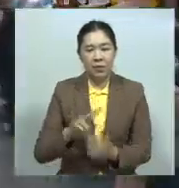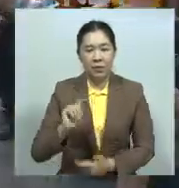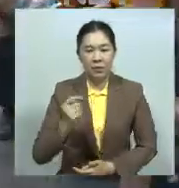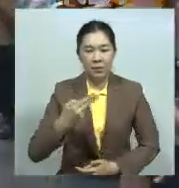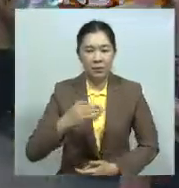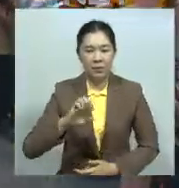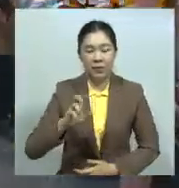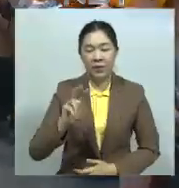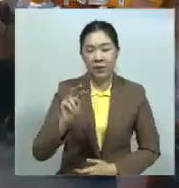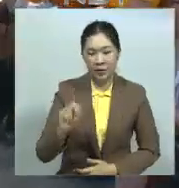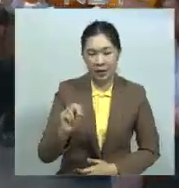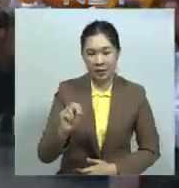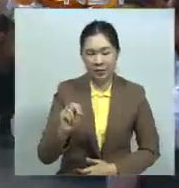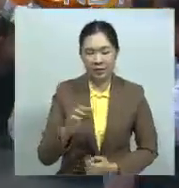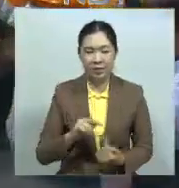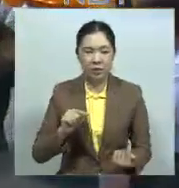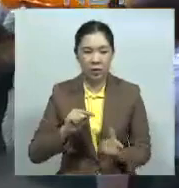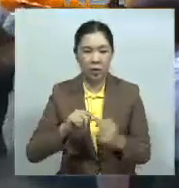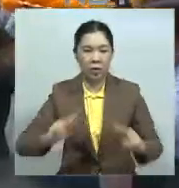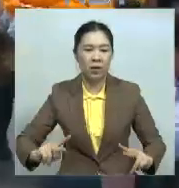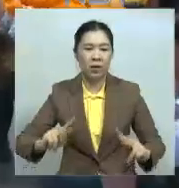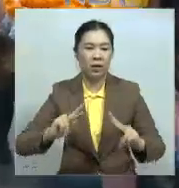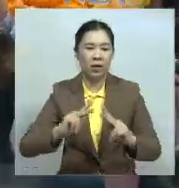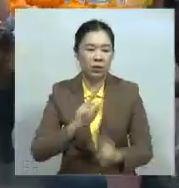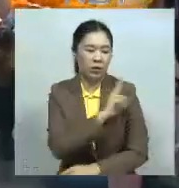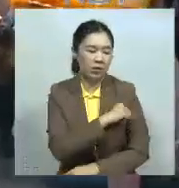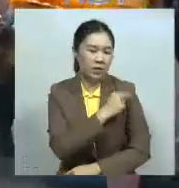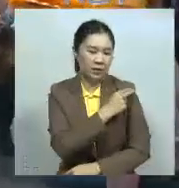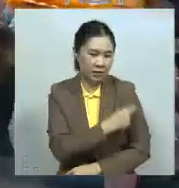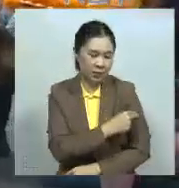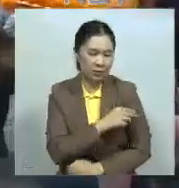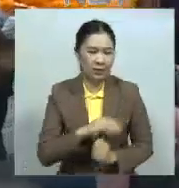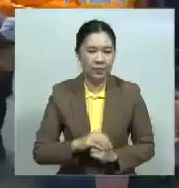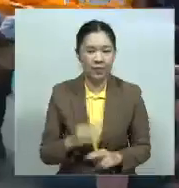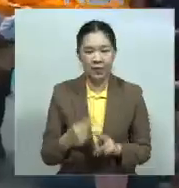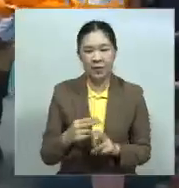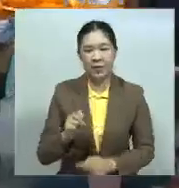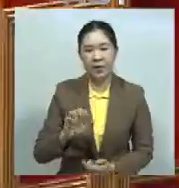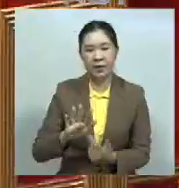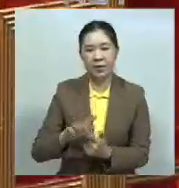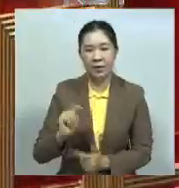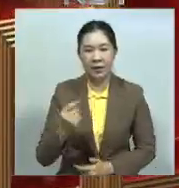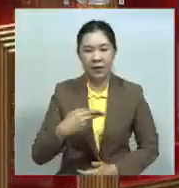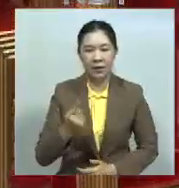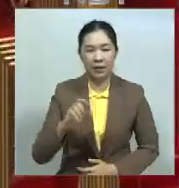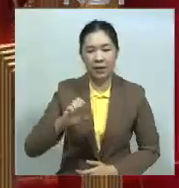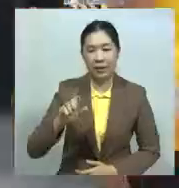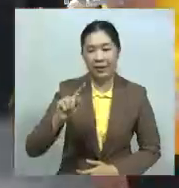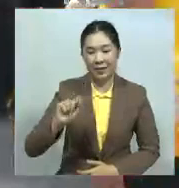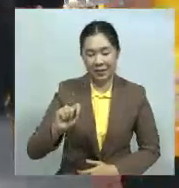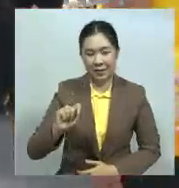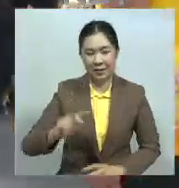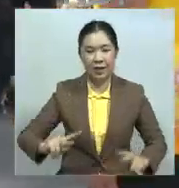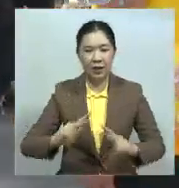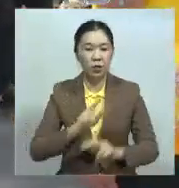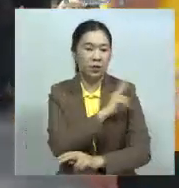นตรีและรัฐมนตรีว่าการกระทรวงสาธารณสุขพร้อมด้วยนายสาธิตปิตุเตชะรัฐมนตรีช่วยว่าการกระทรวงสา